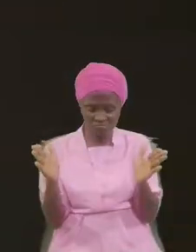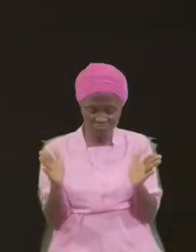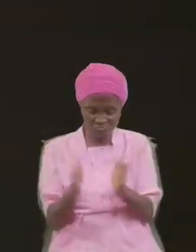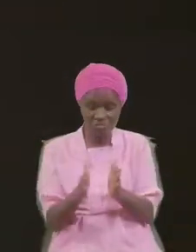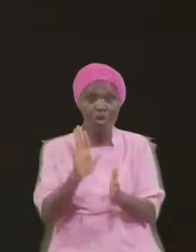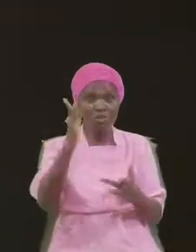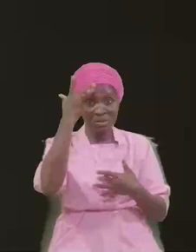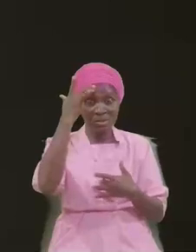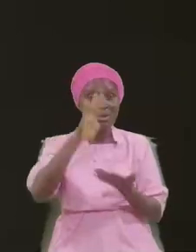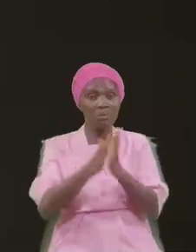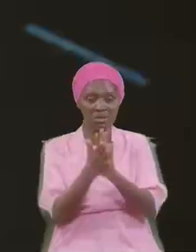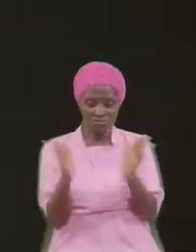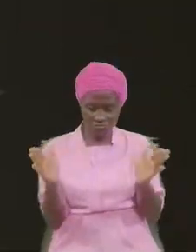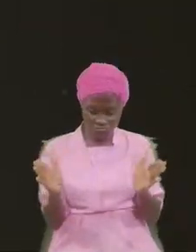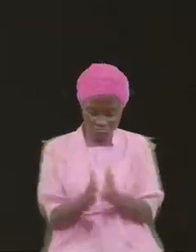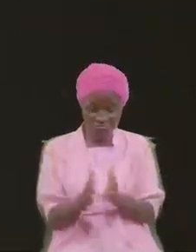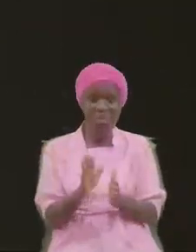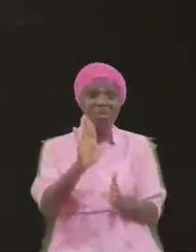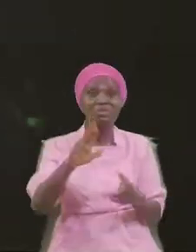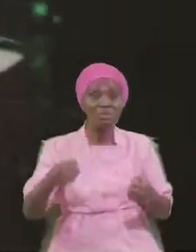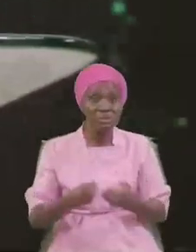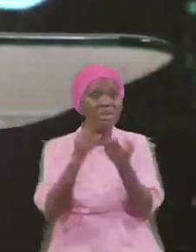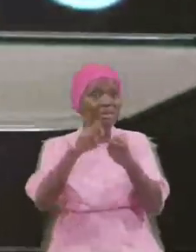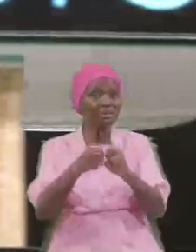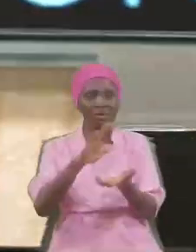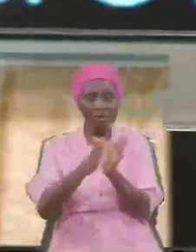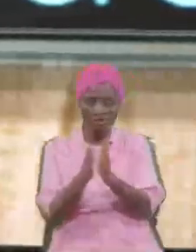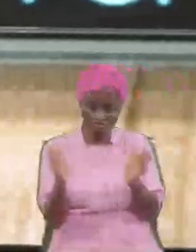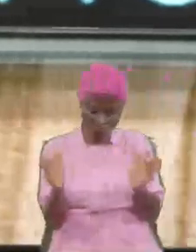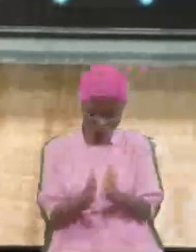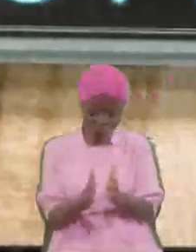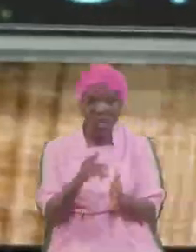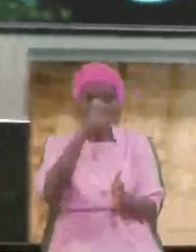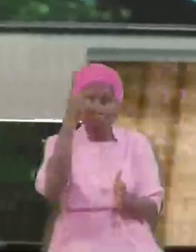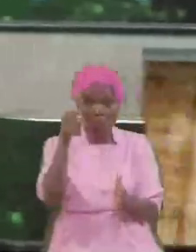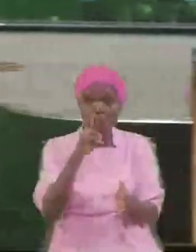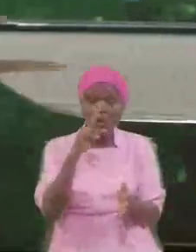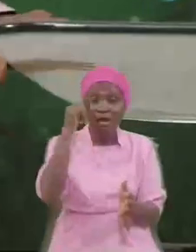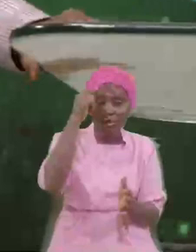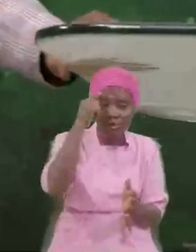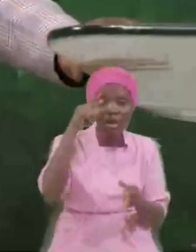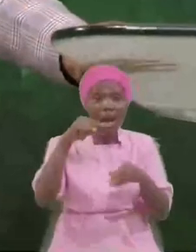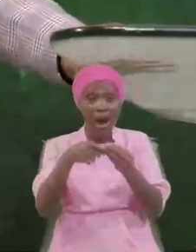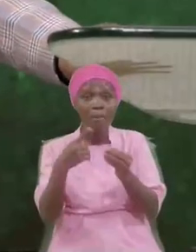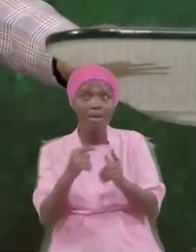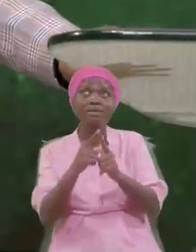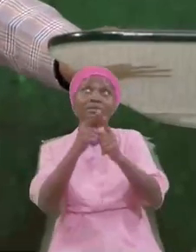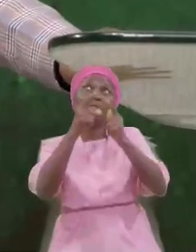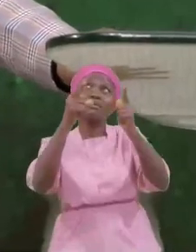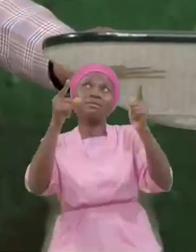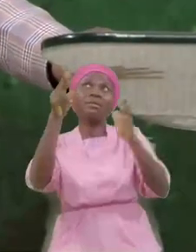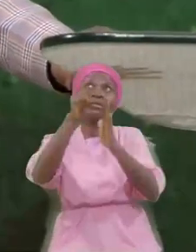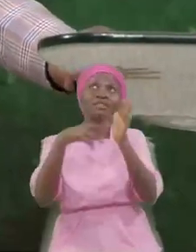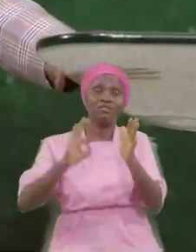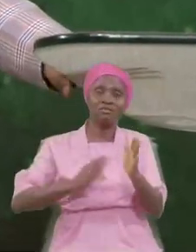Votre maladie devient plus petite. Vos défis deviennent plus petits parce que vous pensez à la grandeur